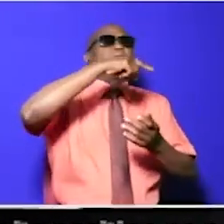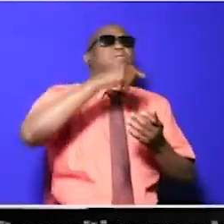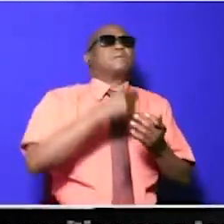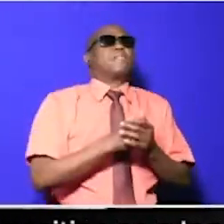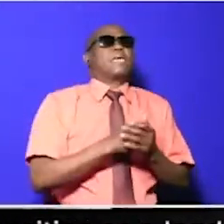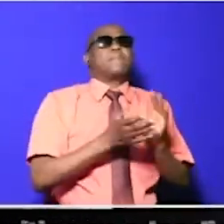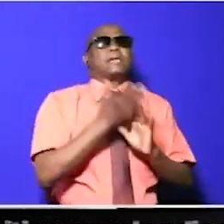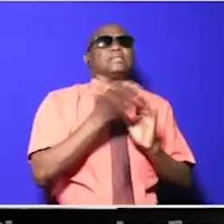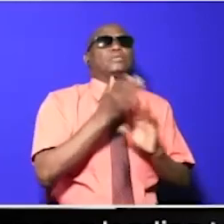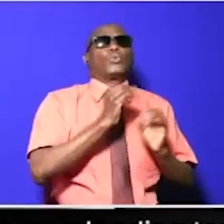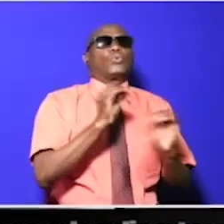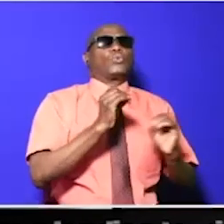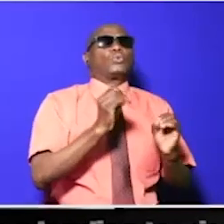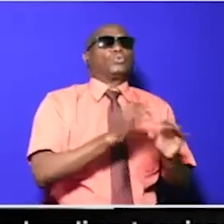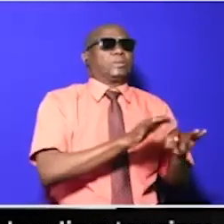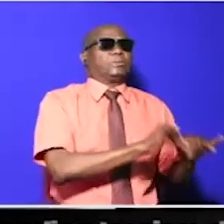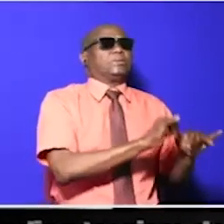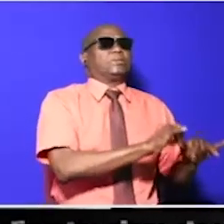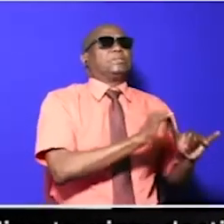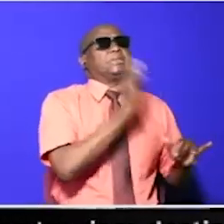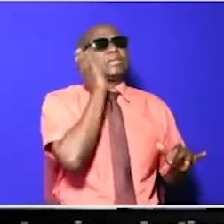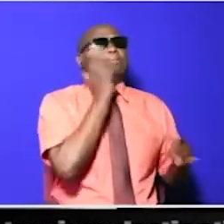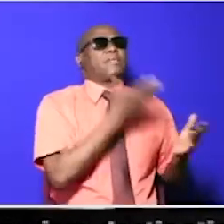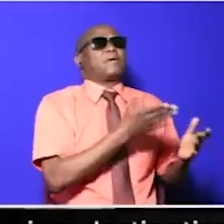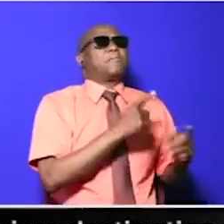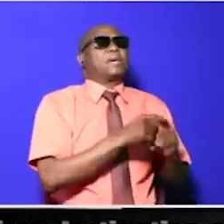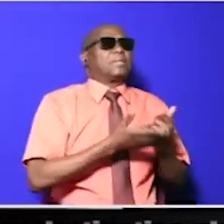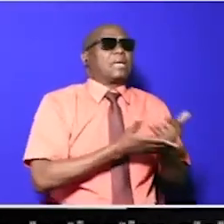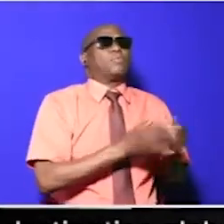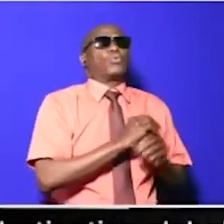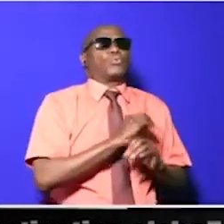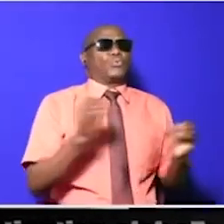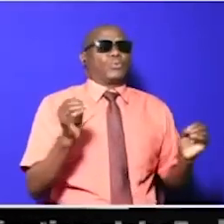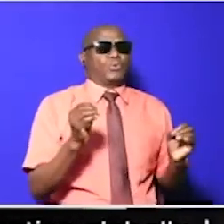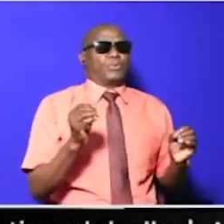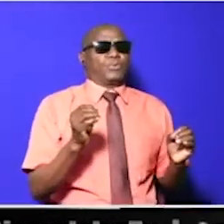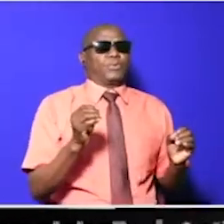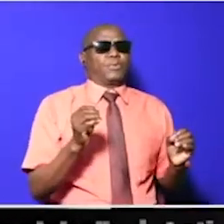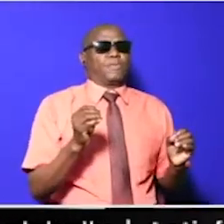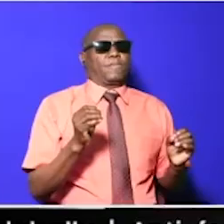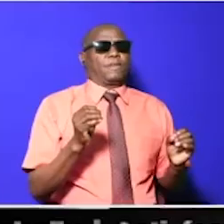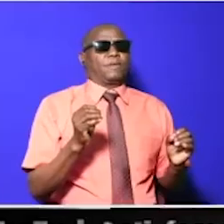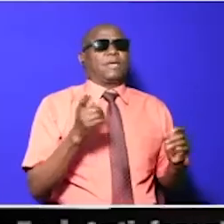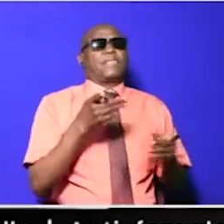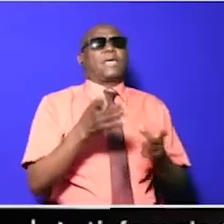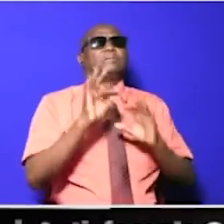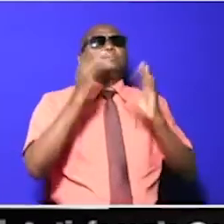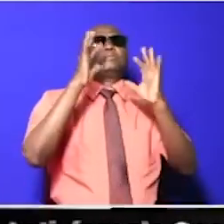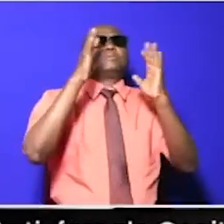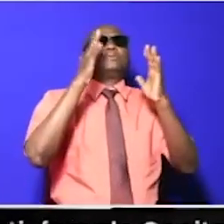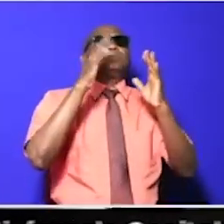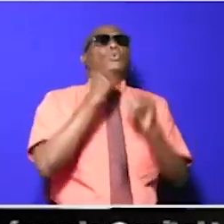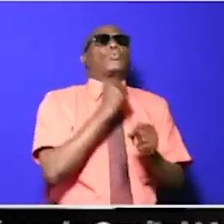yoyote, unamweka hapa akiwa kama amelala lakini humsaidii kitu chochote? Na huku mnakaa mkishangilia kwamba